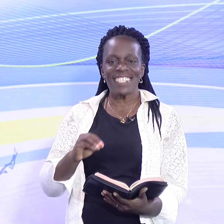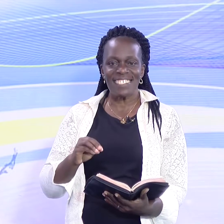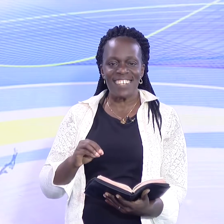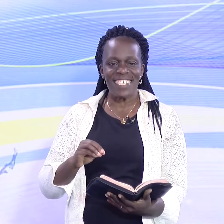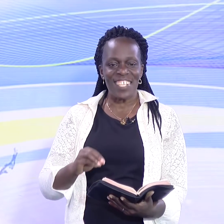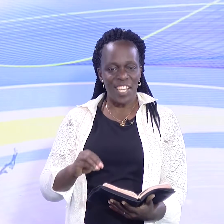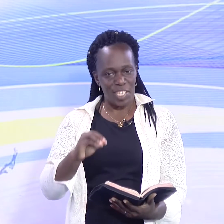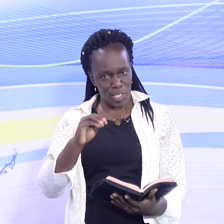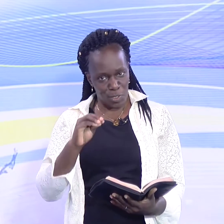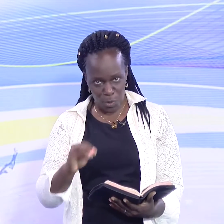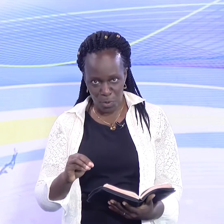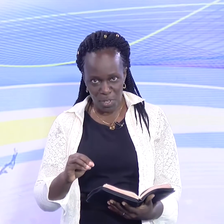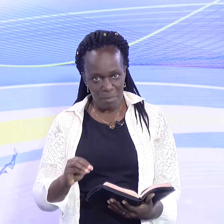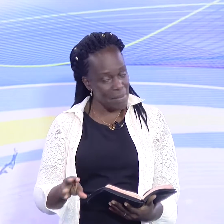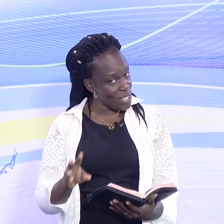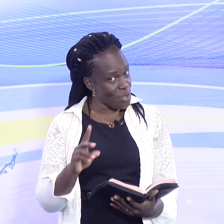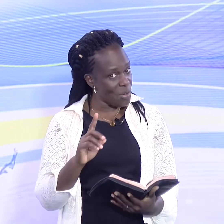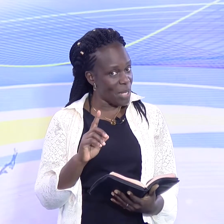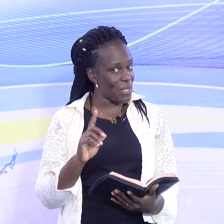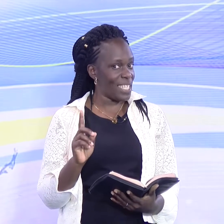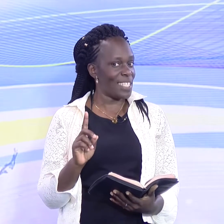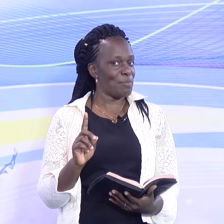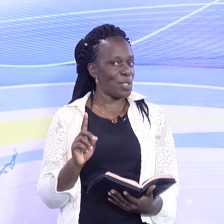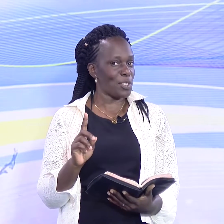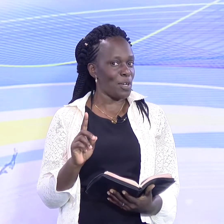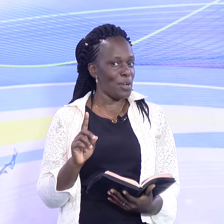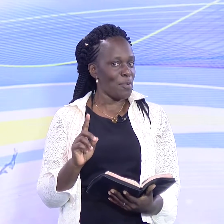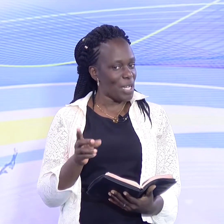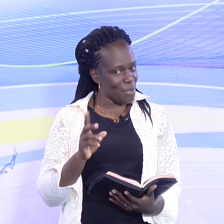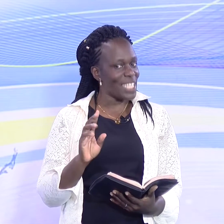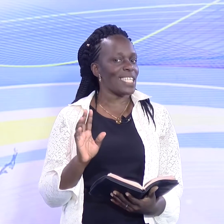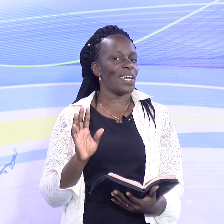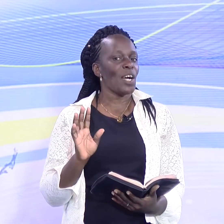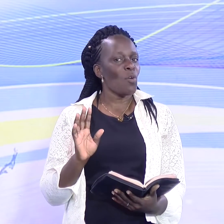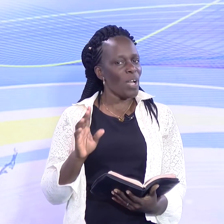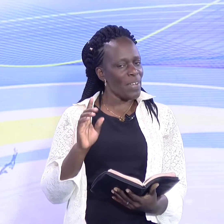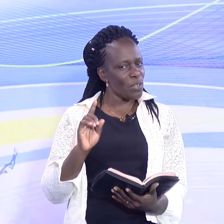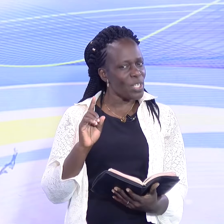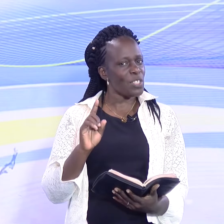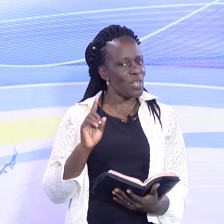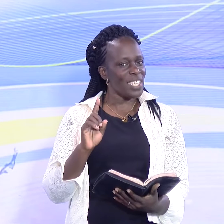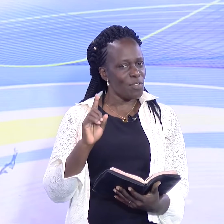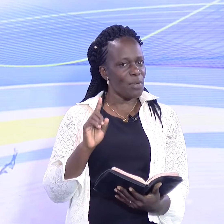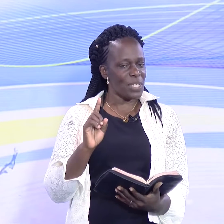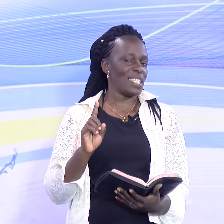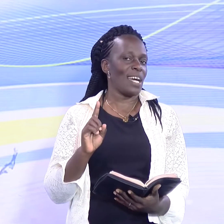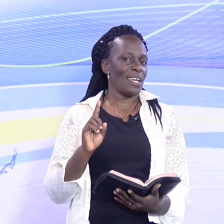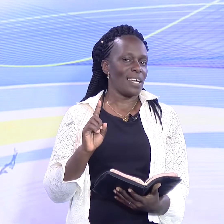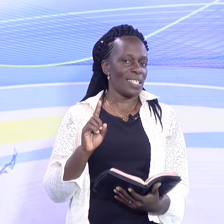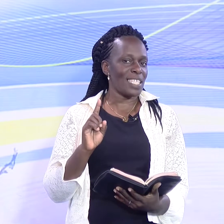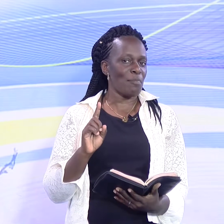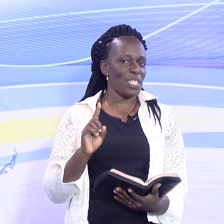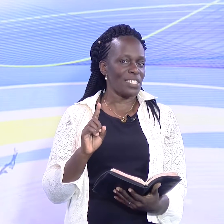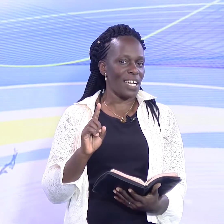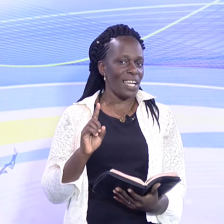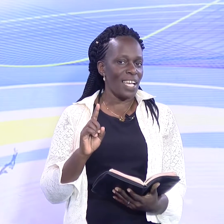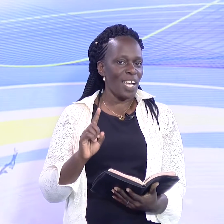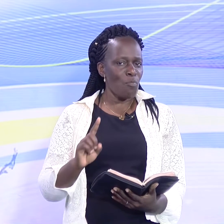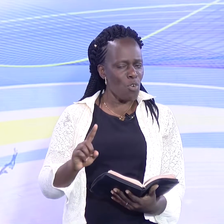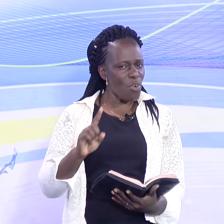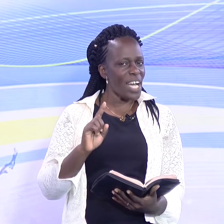na distress na sorrow. Mimi sijui wewe unapitia nini mtoto? Wewe ndio unajua nini unapitia katika